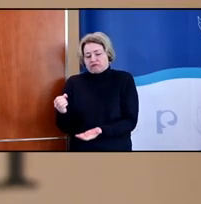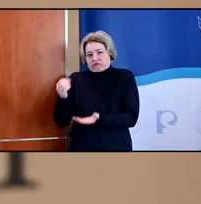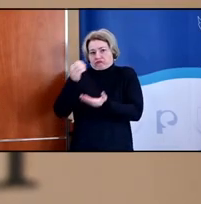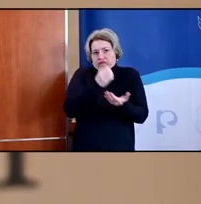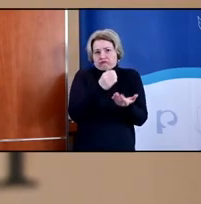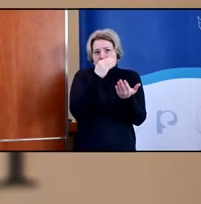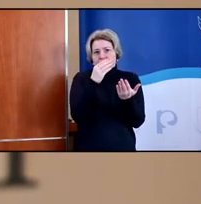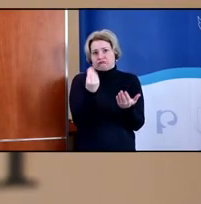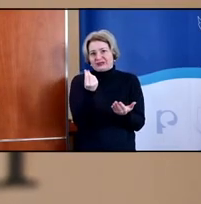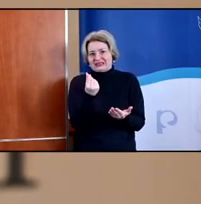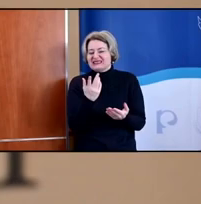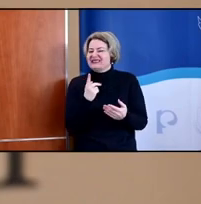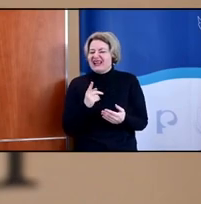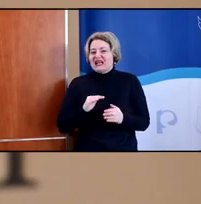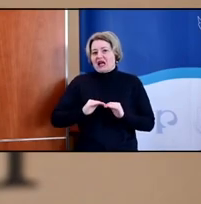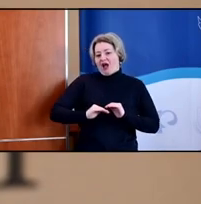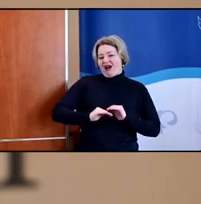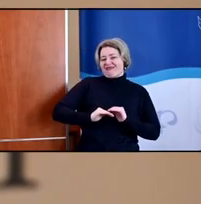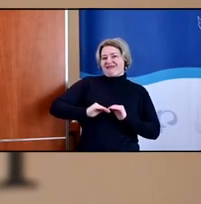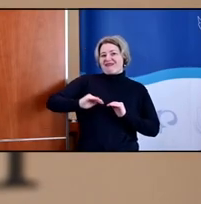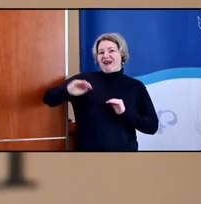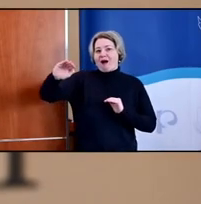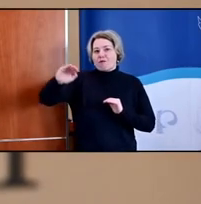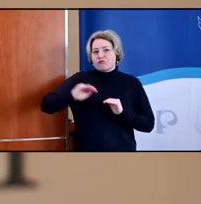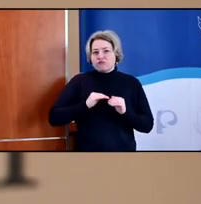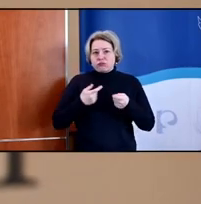rámpát oda lehessen építeni